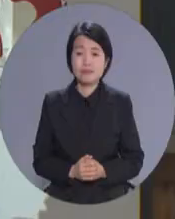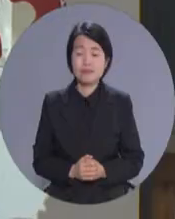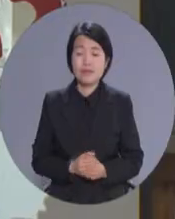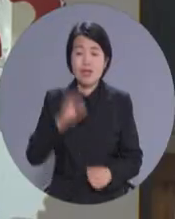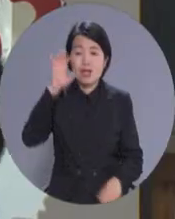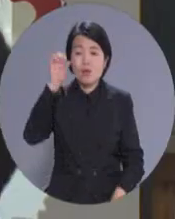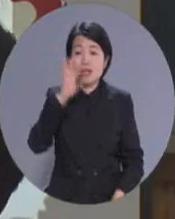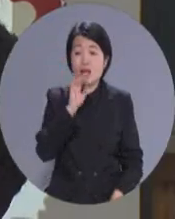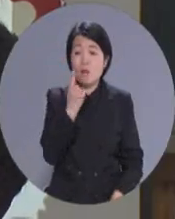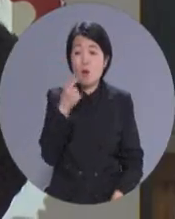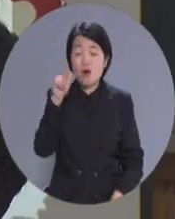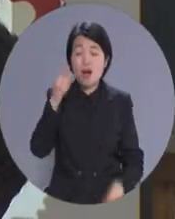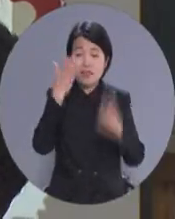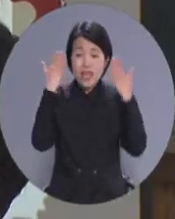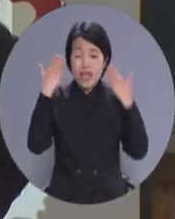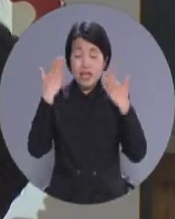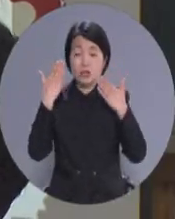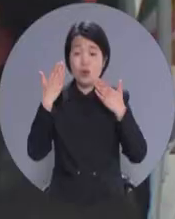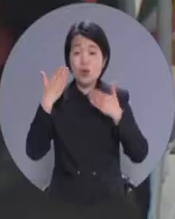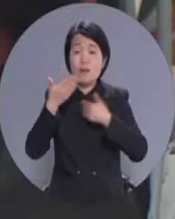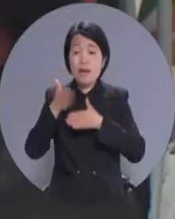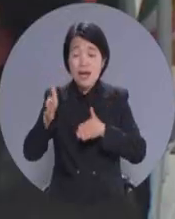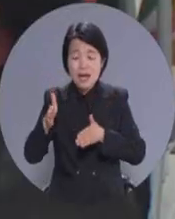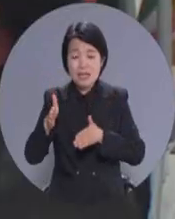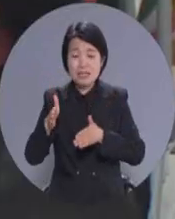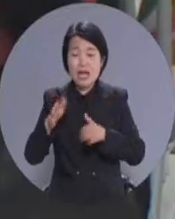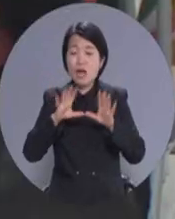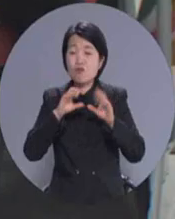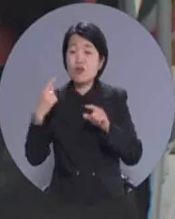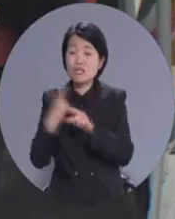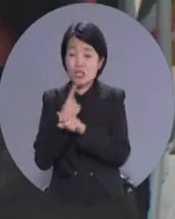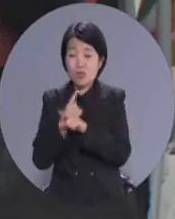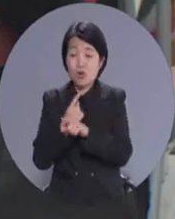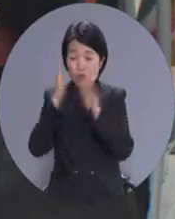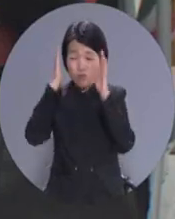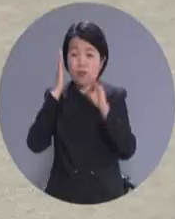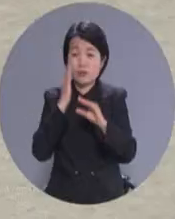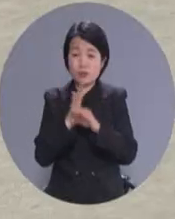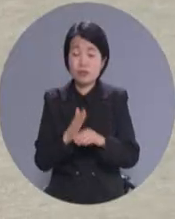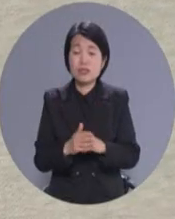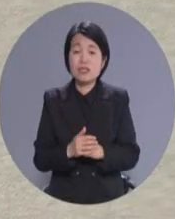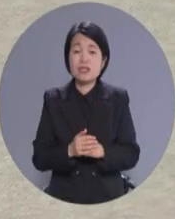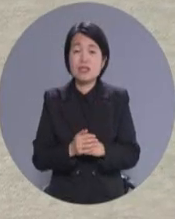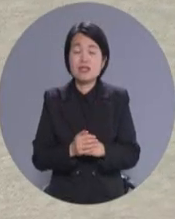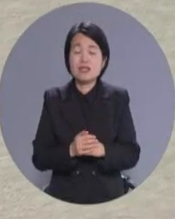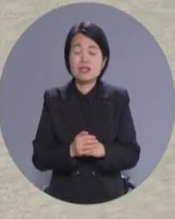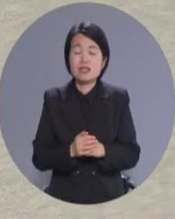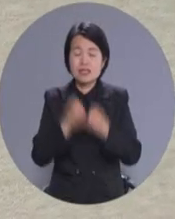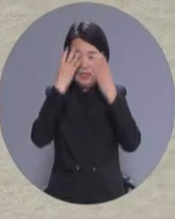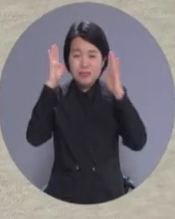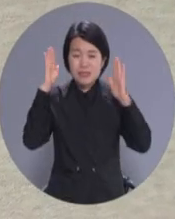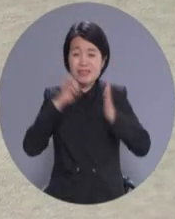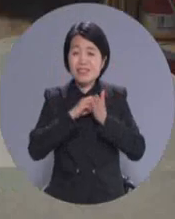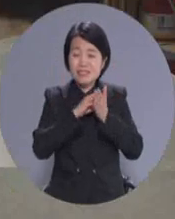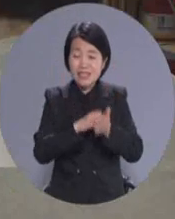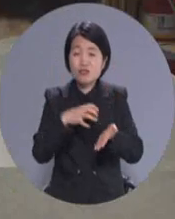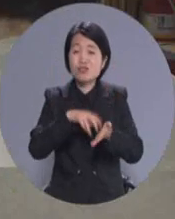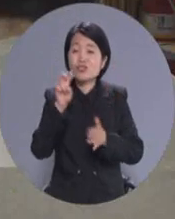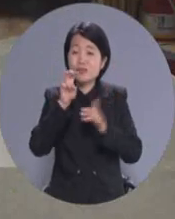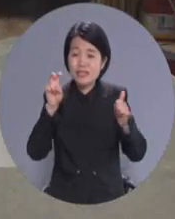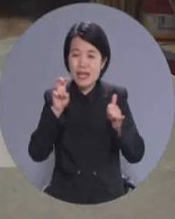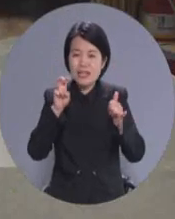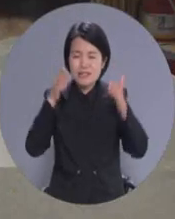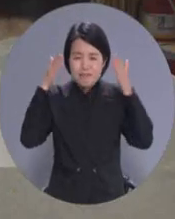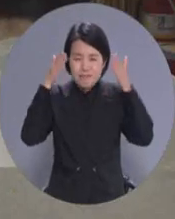물리치료과 수업이 한창인 광양보건대학교의 한 강의실입니다. 이제 막 입학한 20명의 새내기들이 집중해서